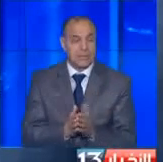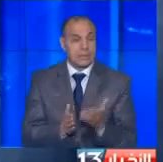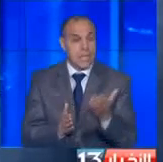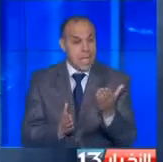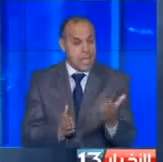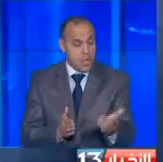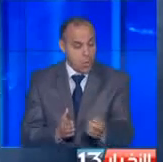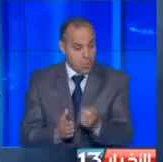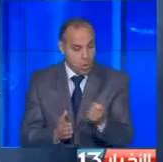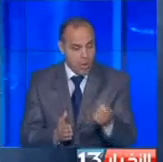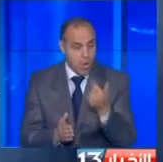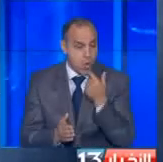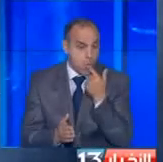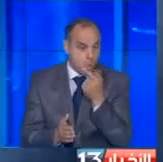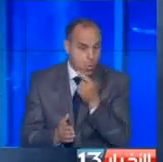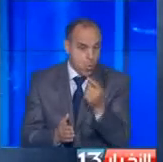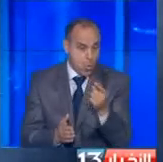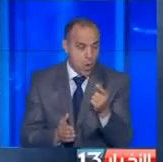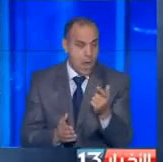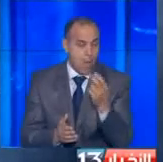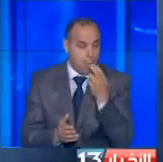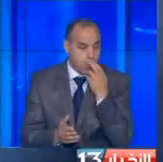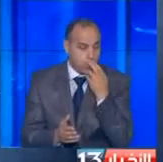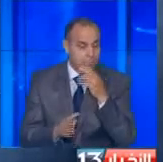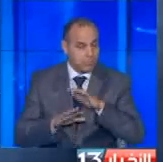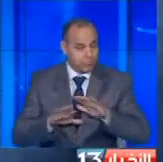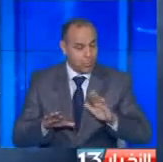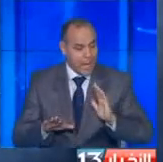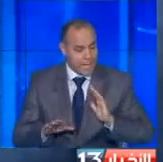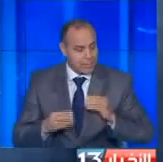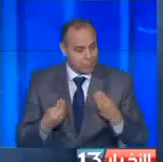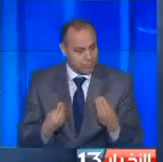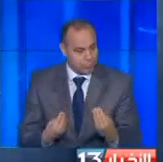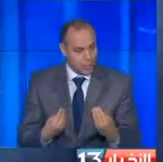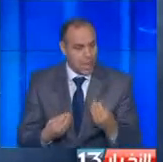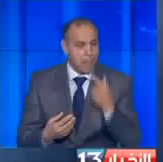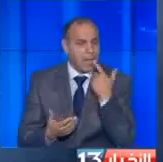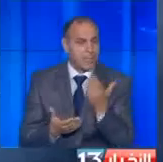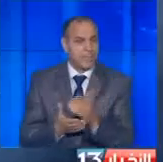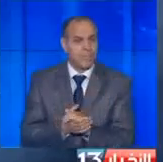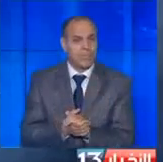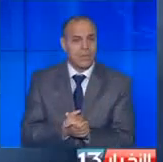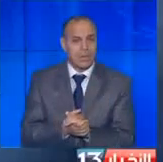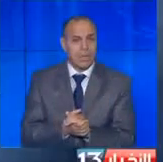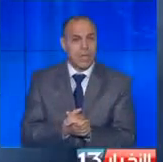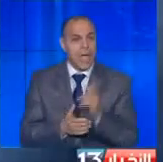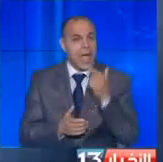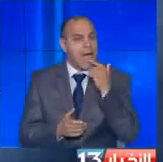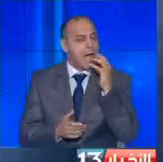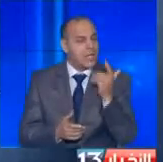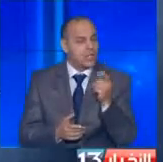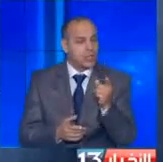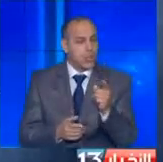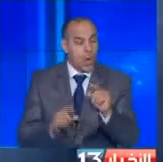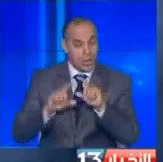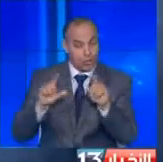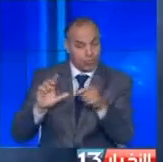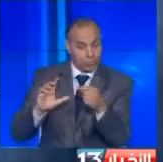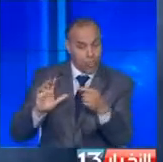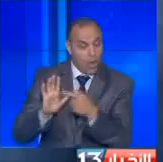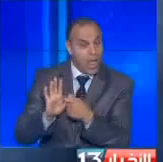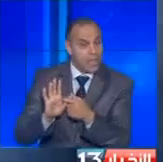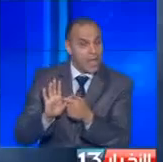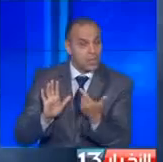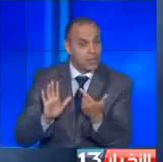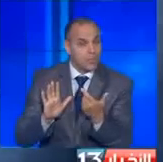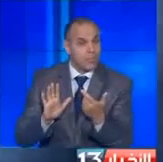بطبيعة الحال لما نقوله معناتها بث الأمن وبث الطمأنينة هو من هو ذلك معناتها شعار، وانه فهمتني